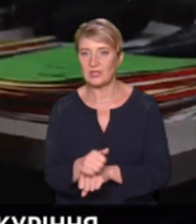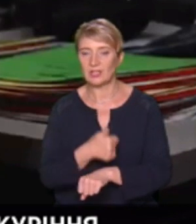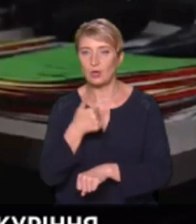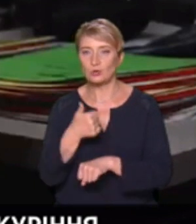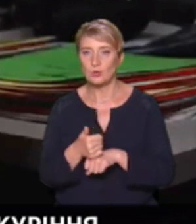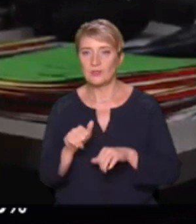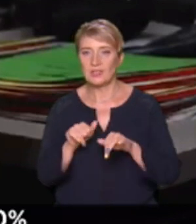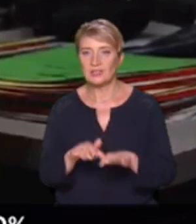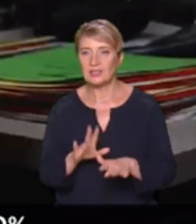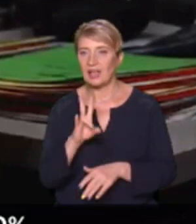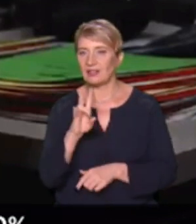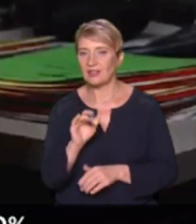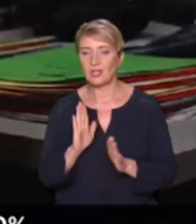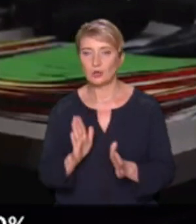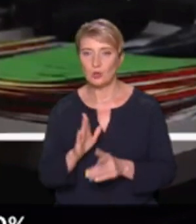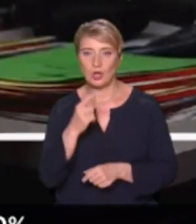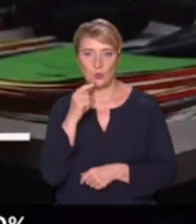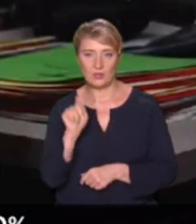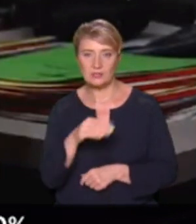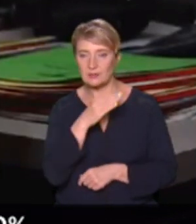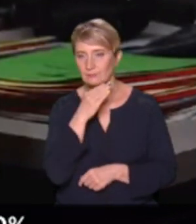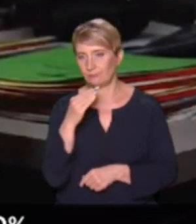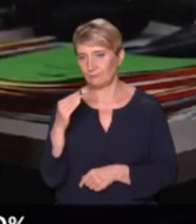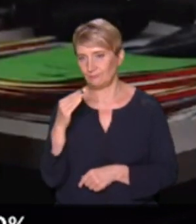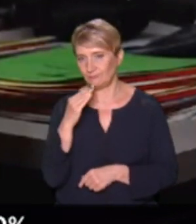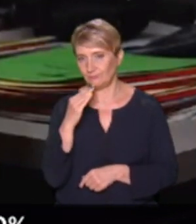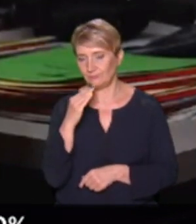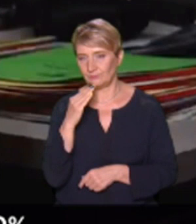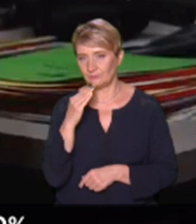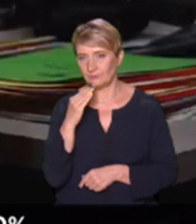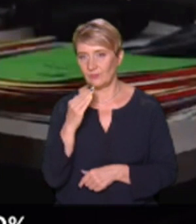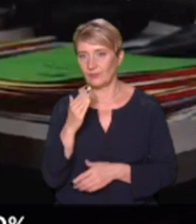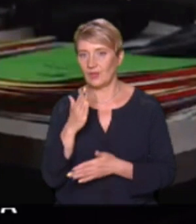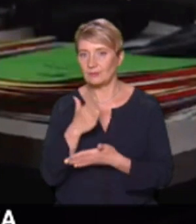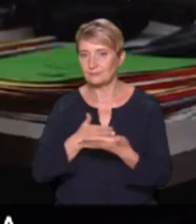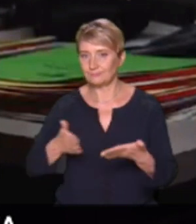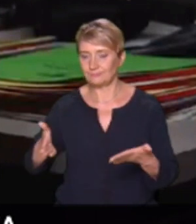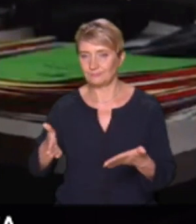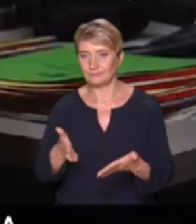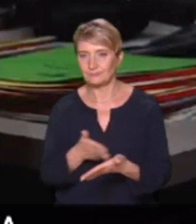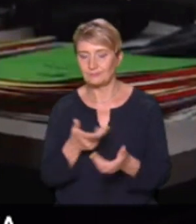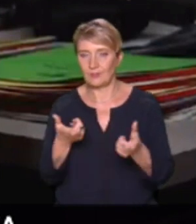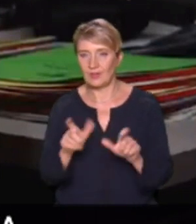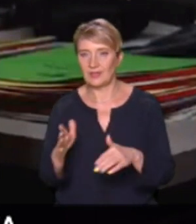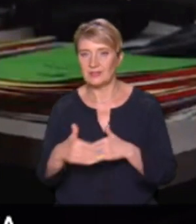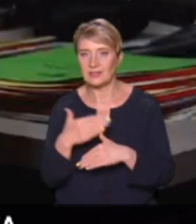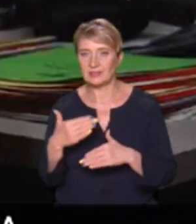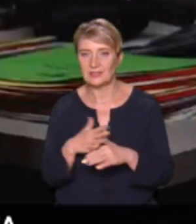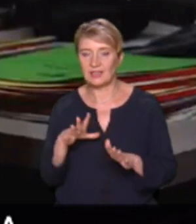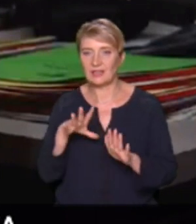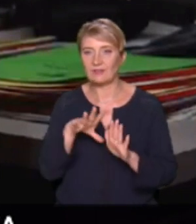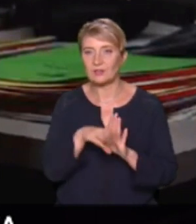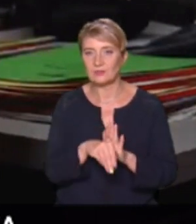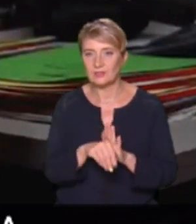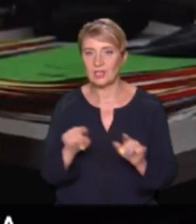не тільки в Україні, а в багатьох куточках світу, і каже: знімайте, будь ласка, негайно з Росії всі санкції накладені,